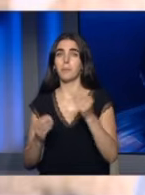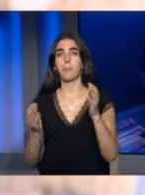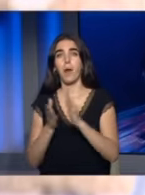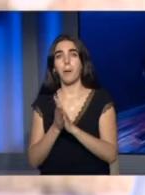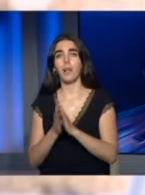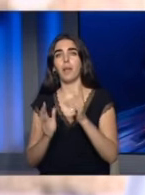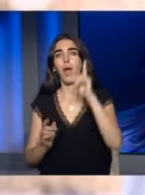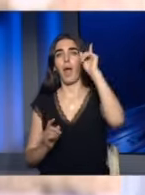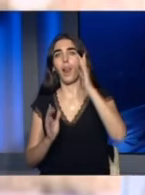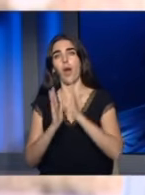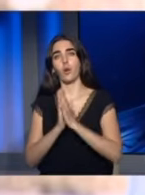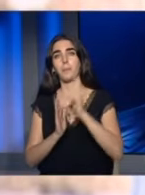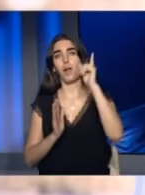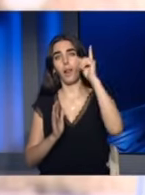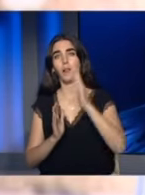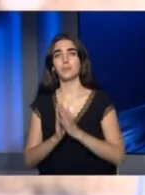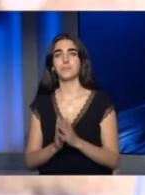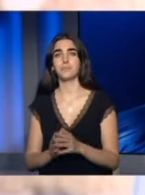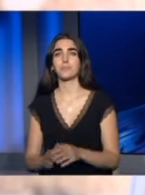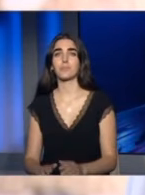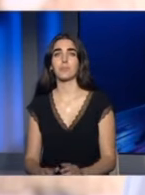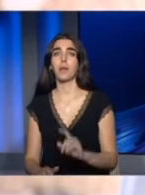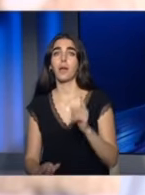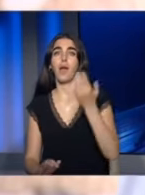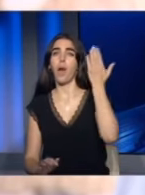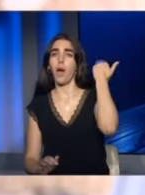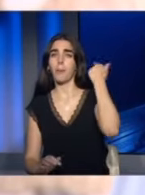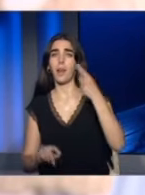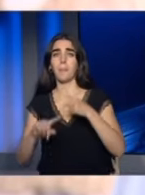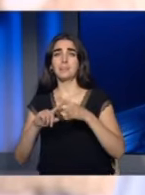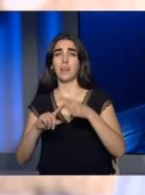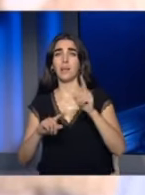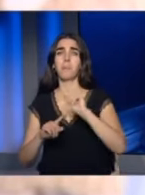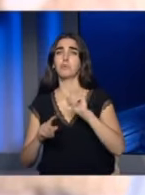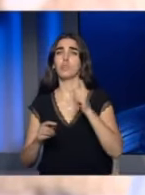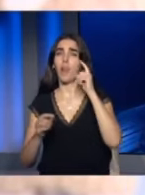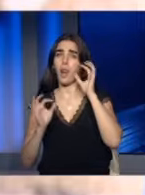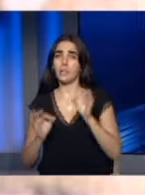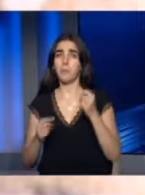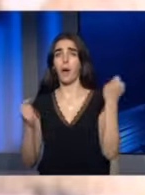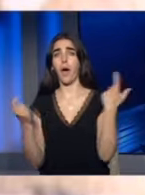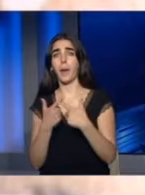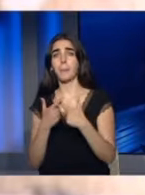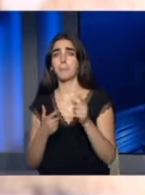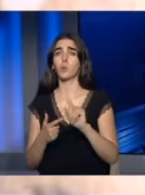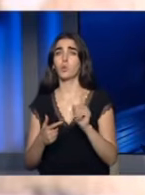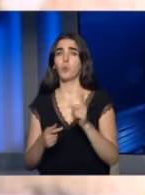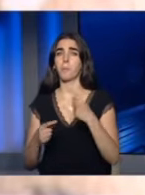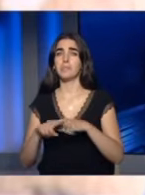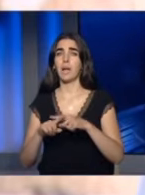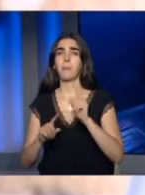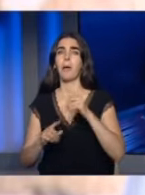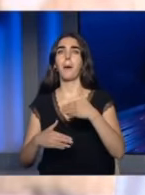انتخبنا كلنا مسؤولين عن هذا الموضوع لو عرف رؤساء هذا الدهر حكمه